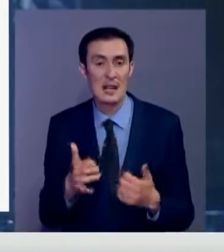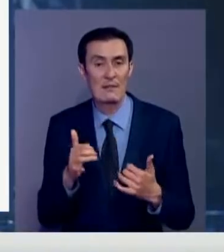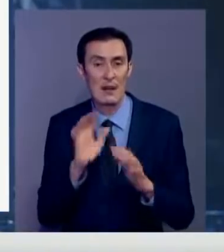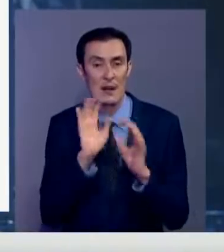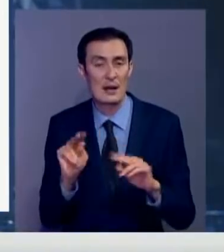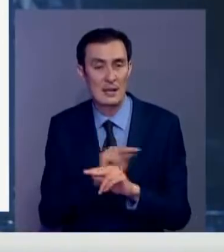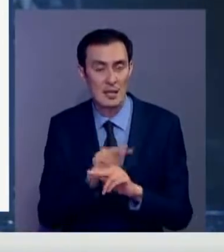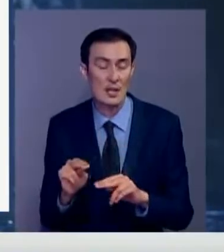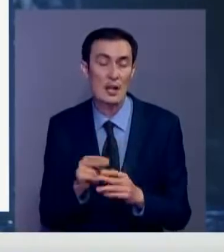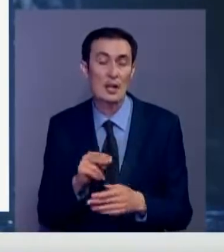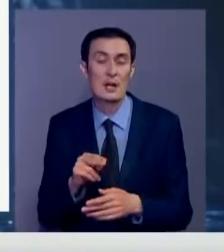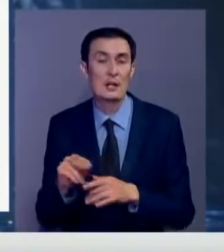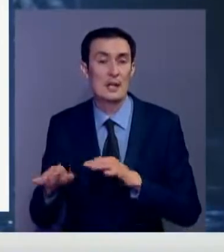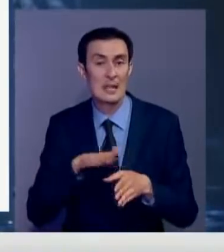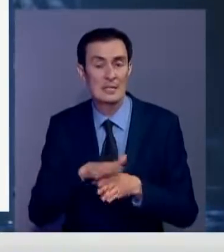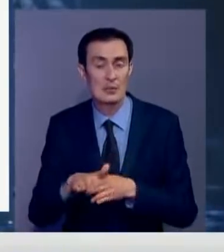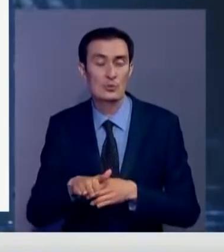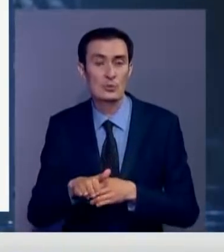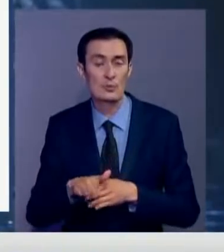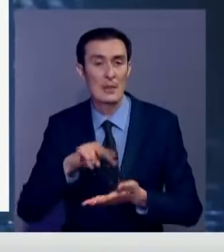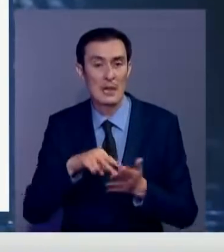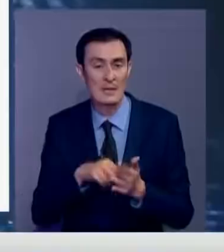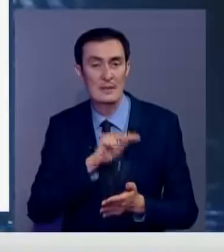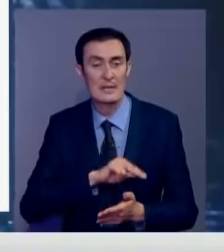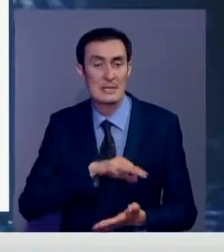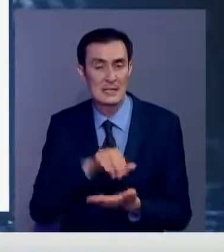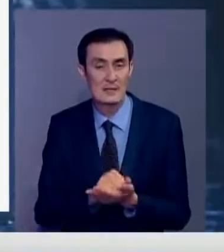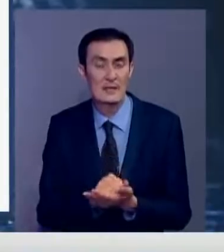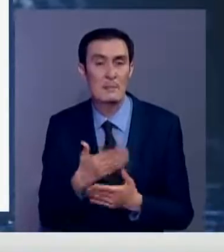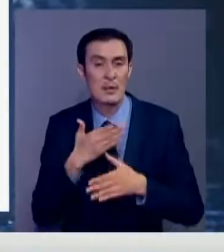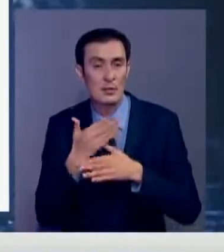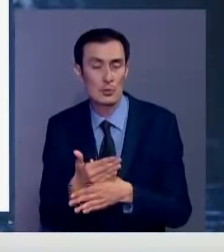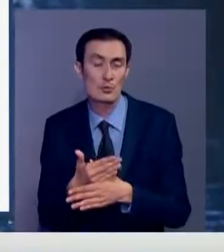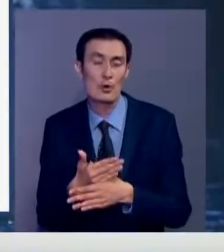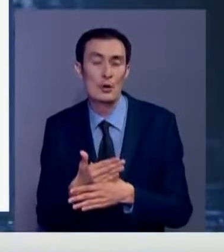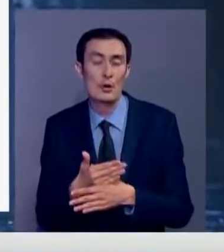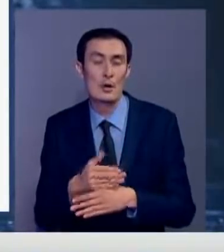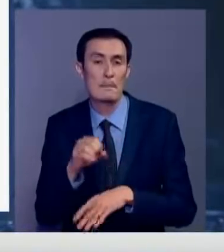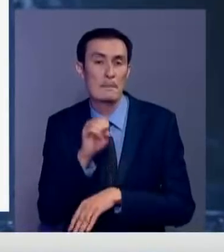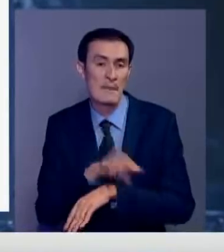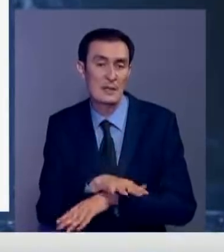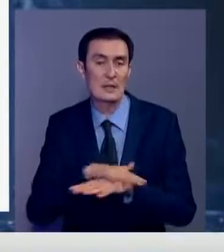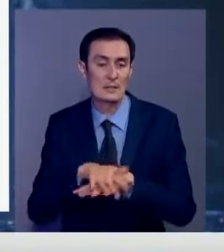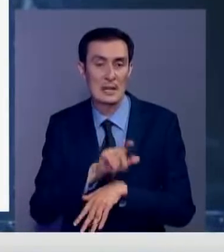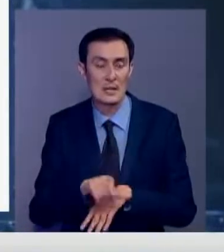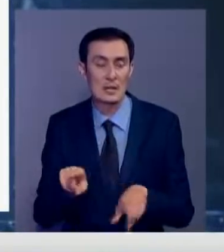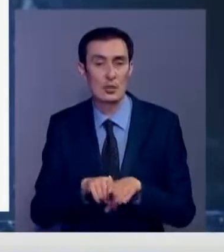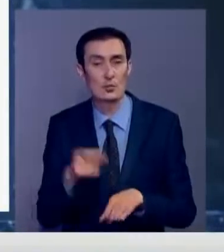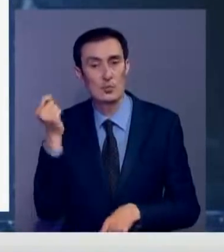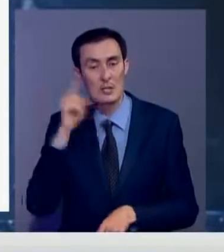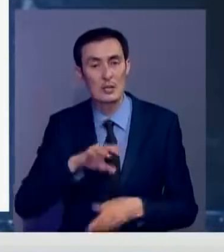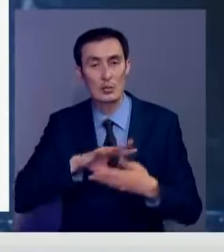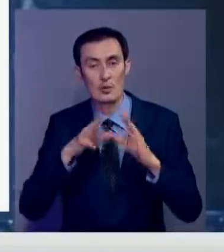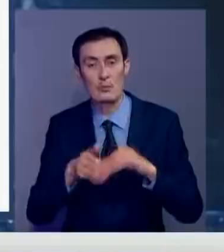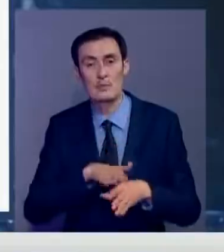здравоохранение, реализацию дорожной карты занятости и поддержку уязвимых слоев населения. Президент также ознакомился с заключением